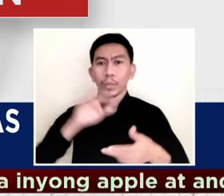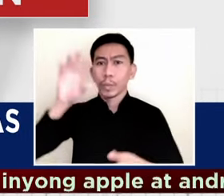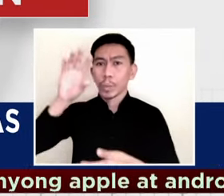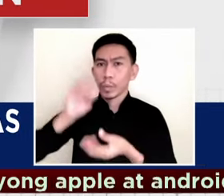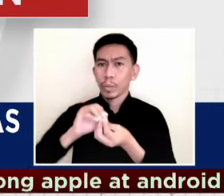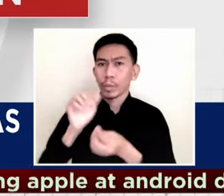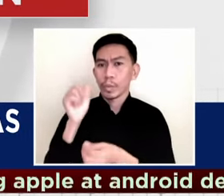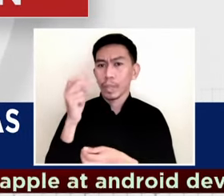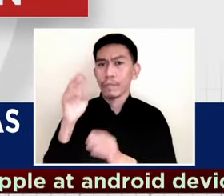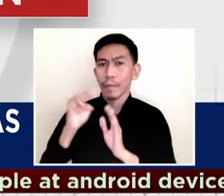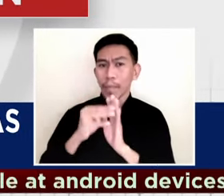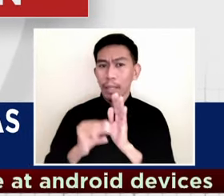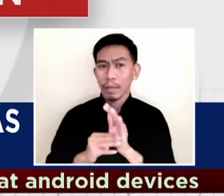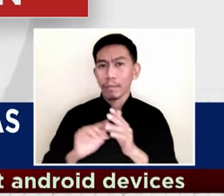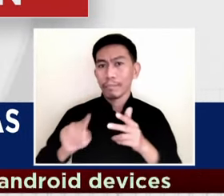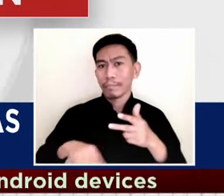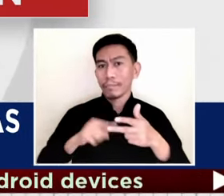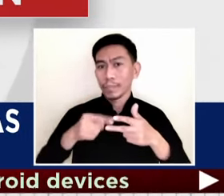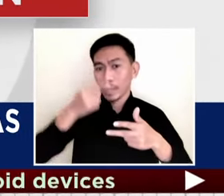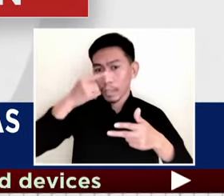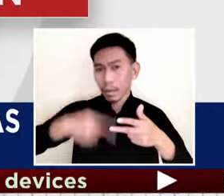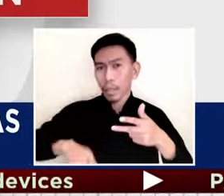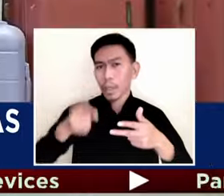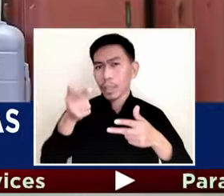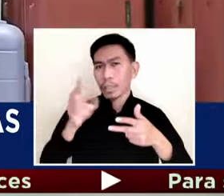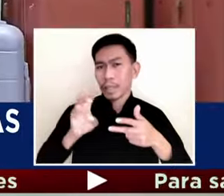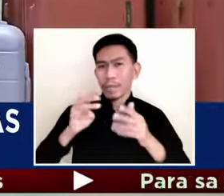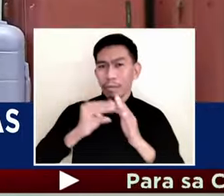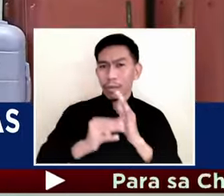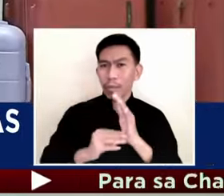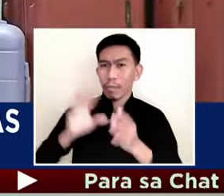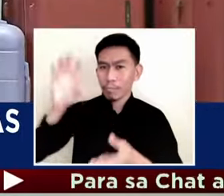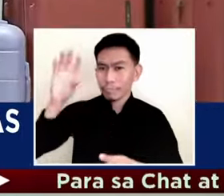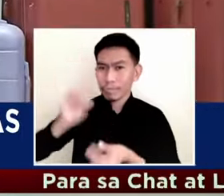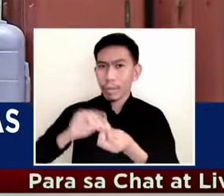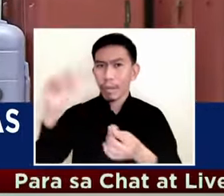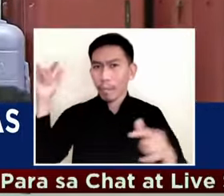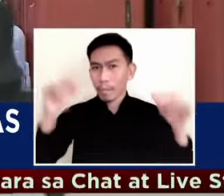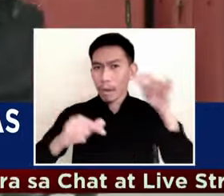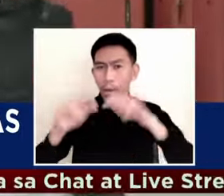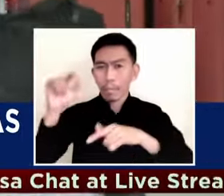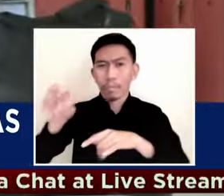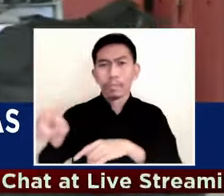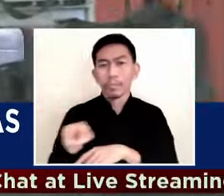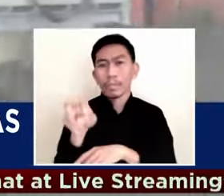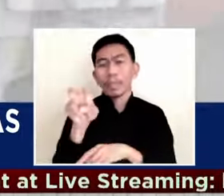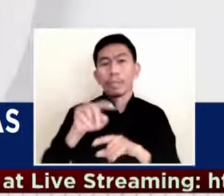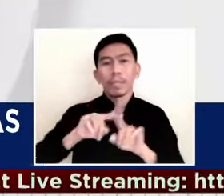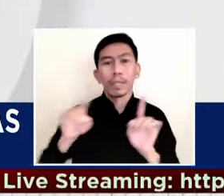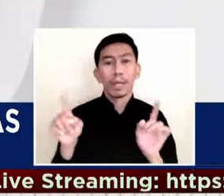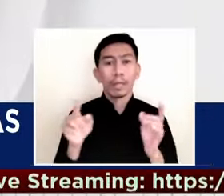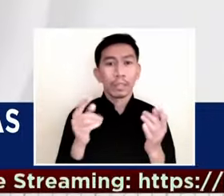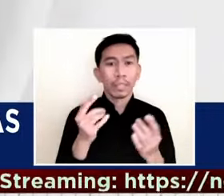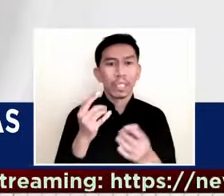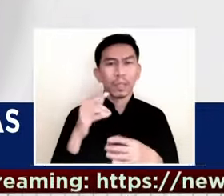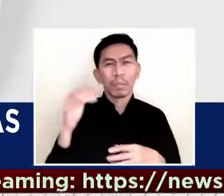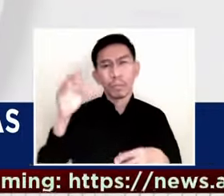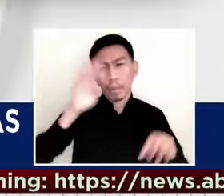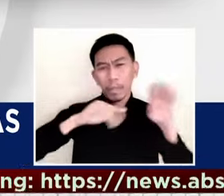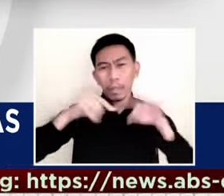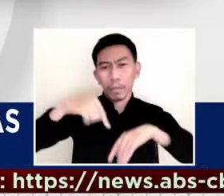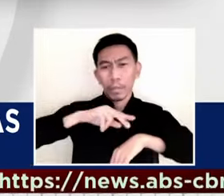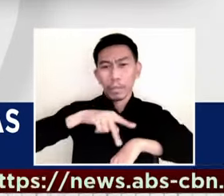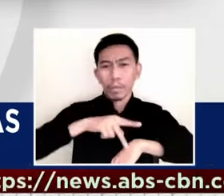taon. Ang Thailand, 27 million. Problema ng Pilipinas ang airport. Ilang beses